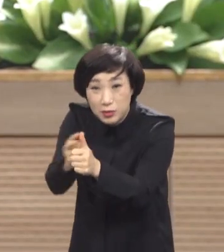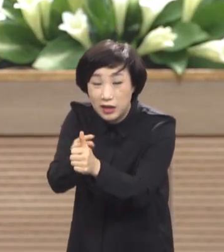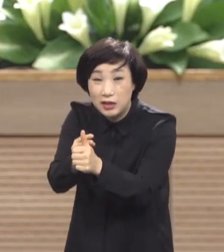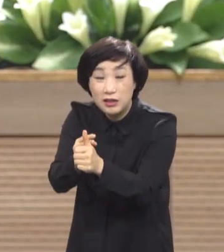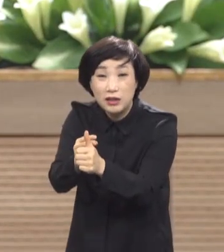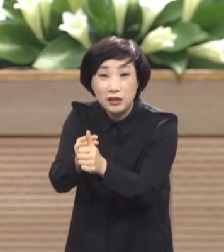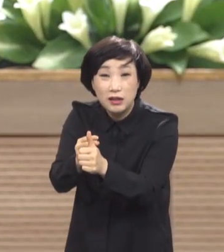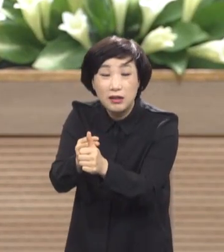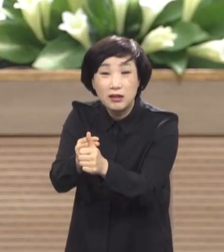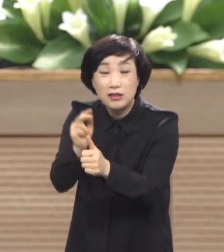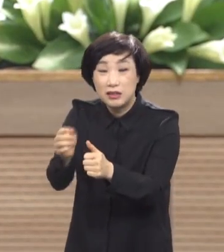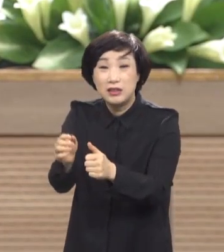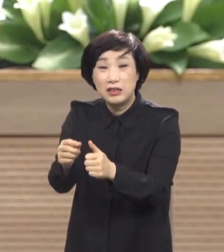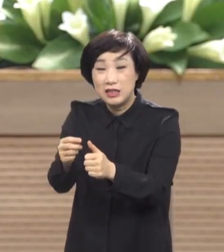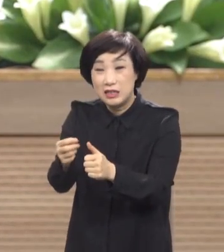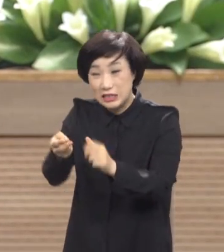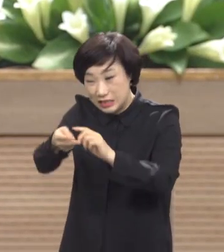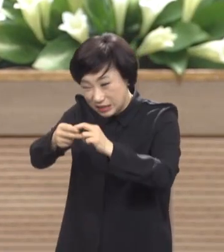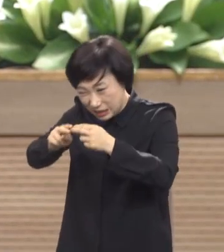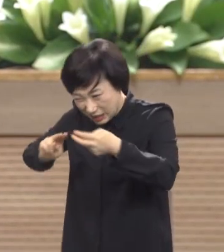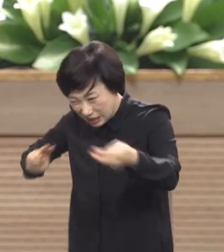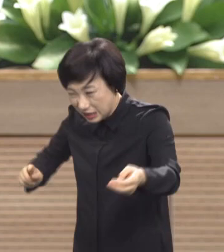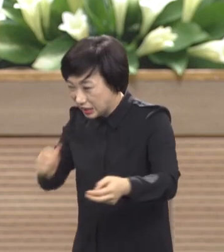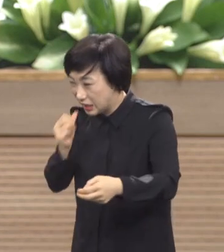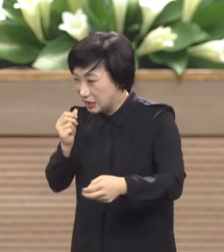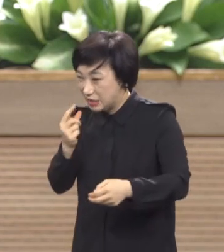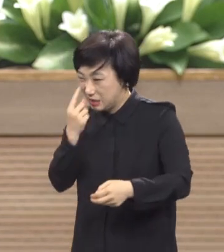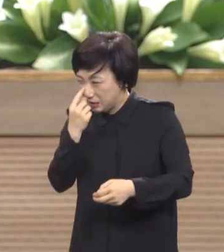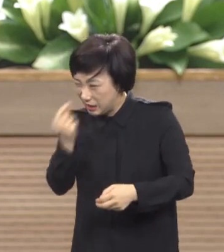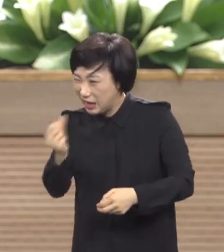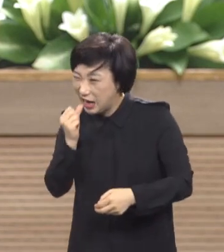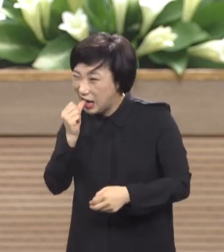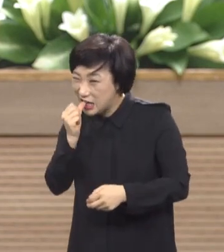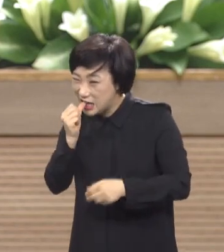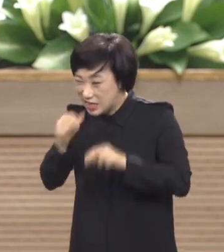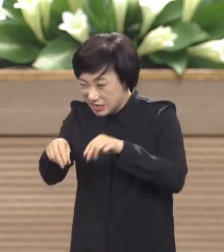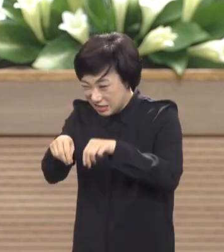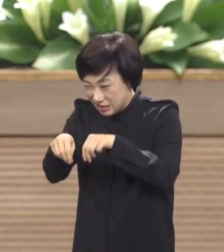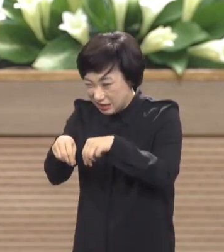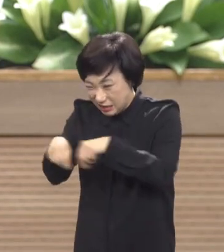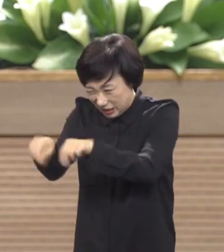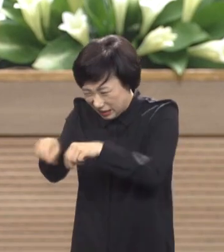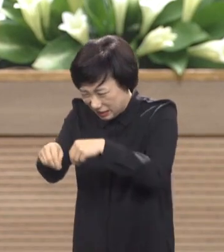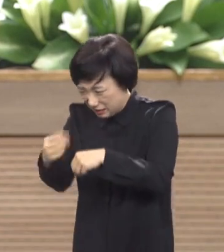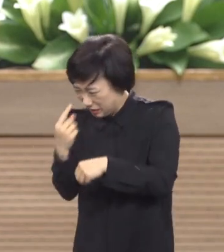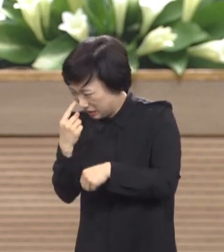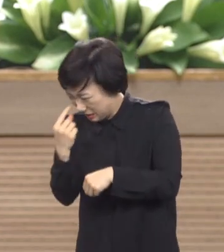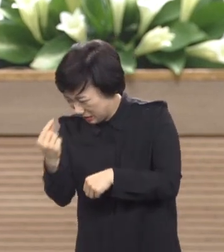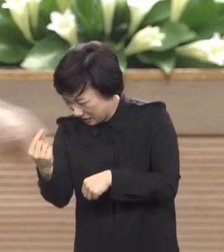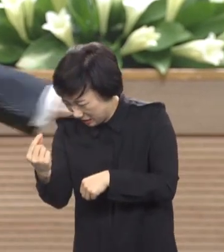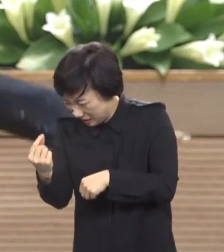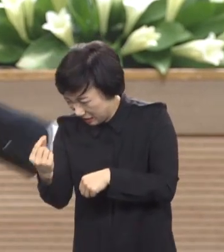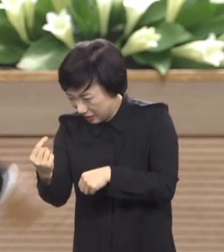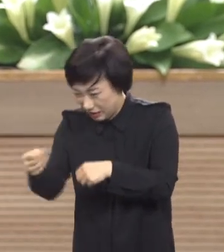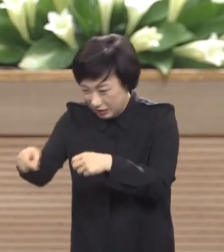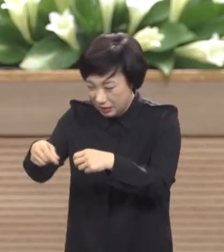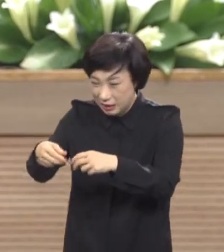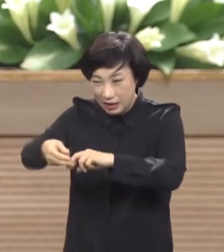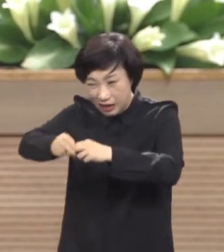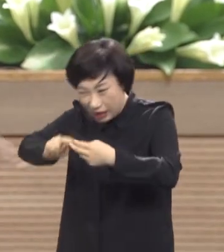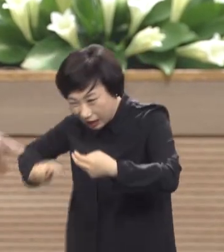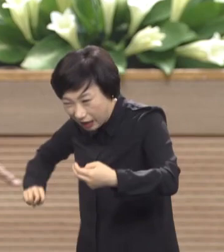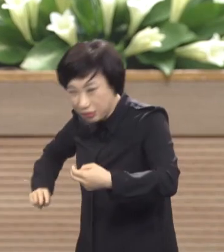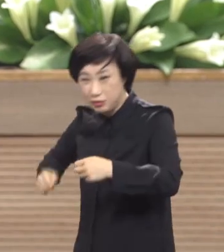붙여서 칼날 같은 쇠무치를 붙여서 가죽에다 붙여서 후여 때릴 때 휘이